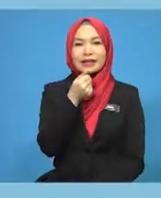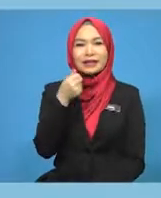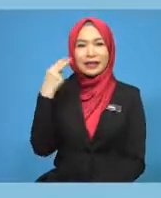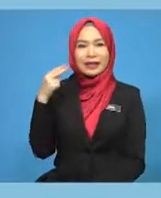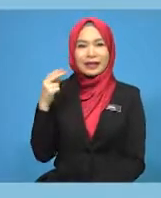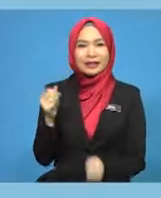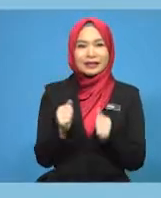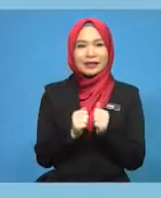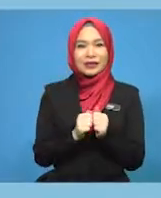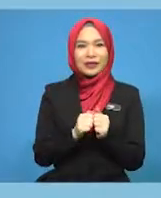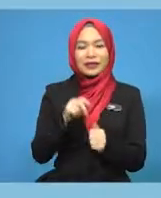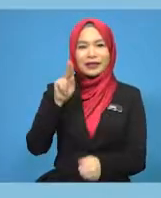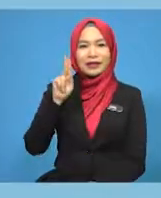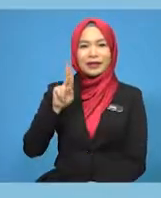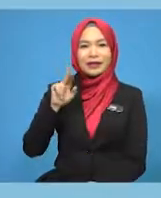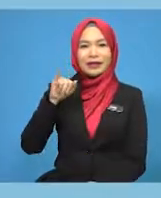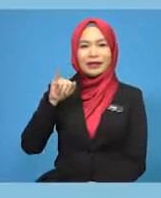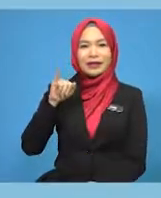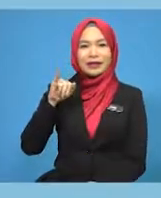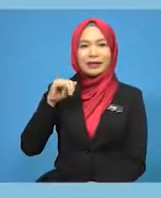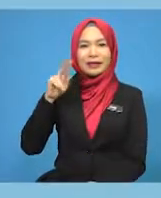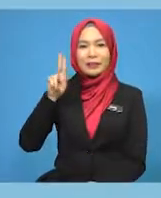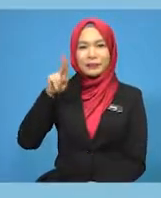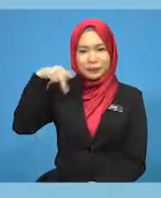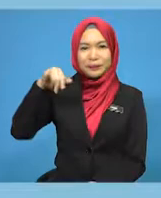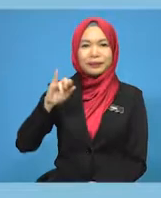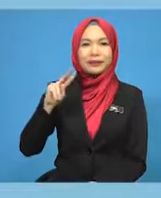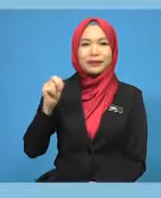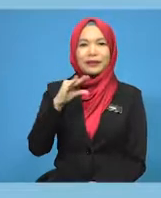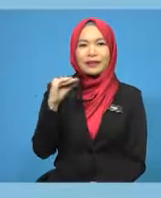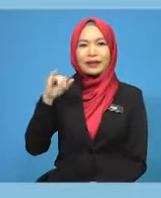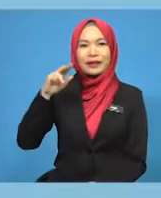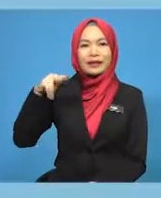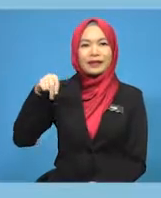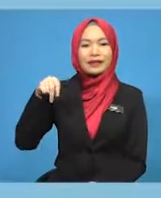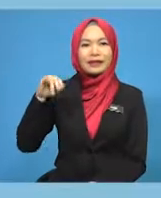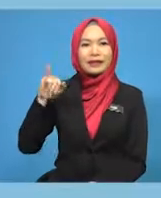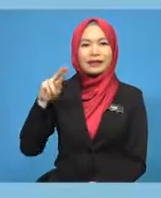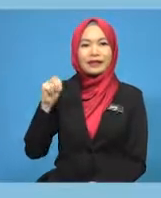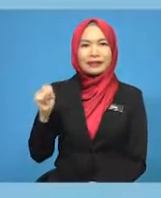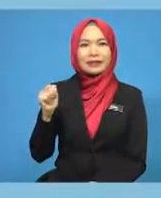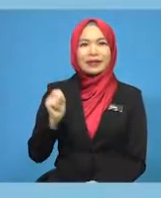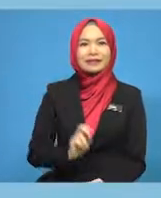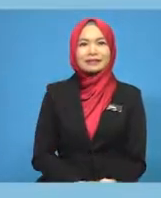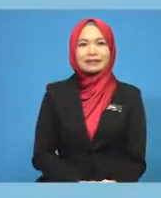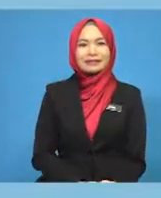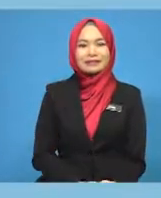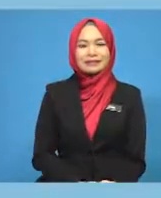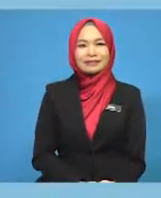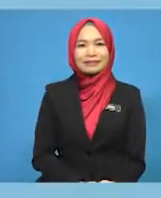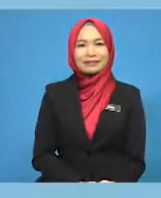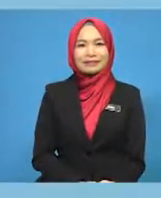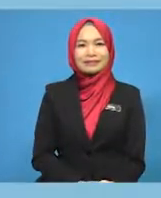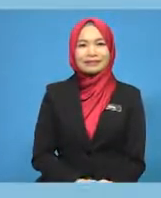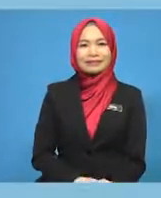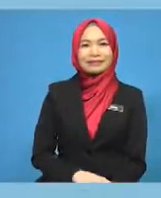Upin. Di mana huruf M adalah merah, J adalah jingga, K adalah kuning,